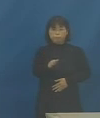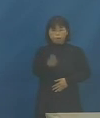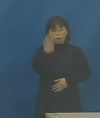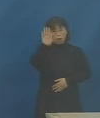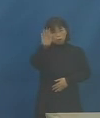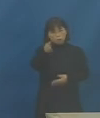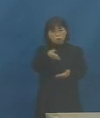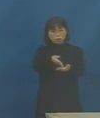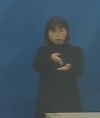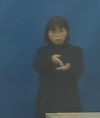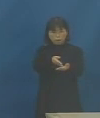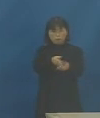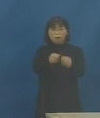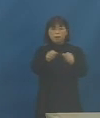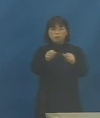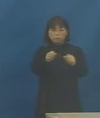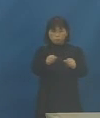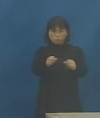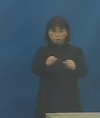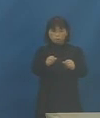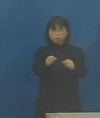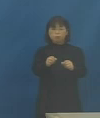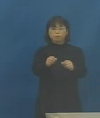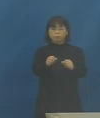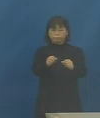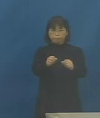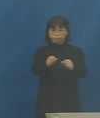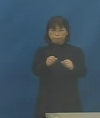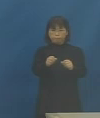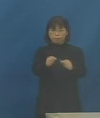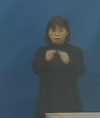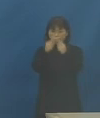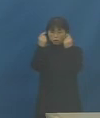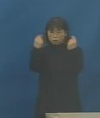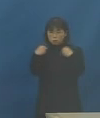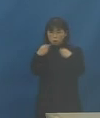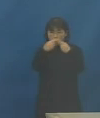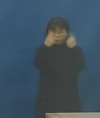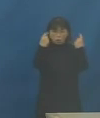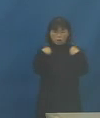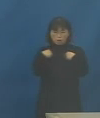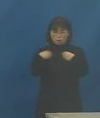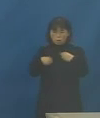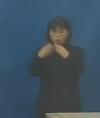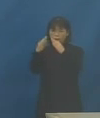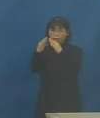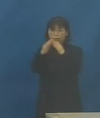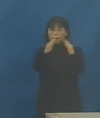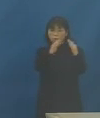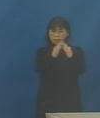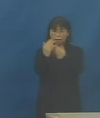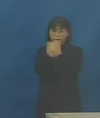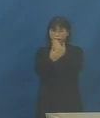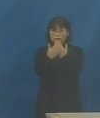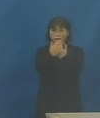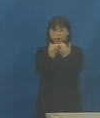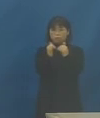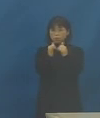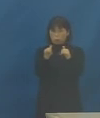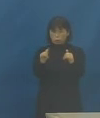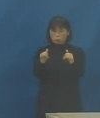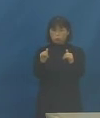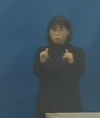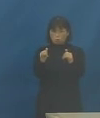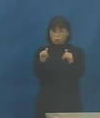ちょうど申しますがそれぞれの在宅で療養されという形あの時間